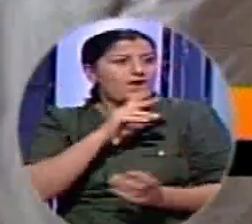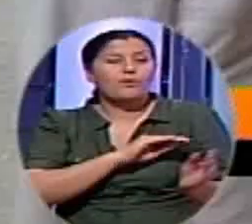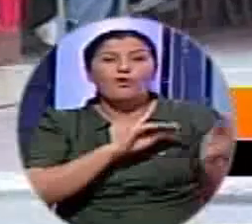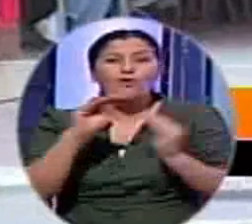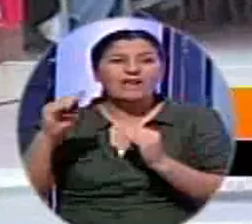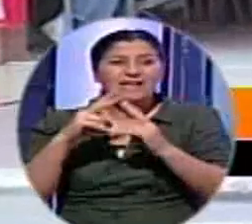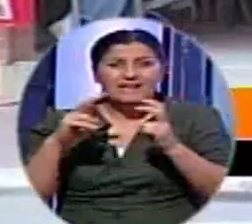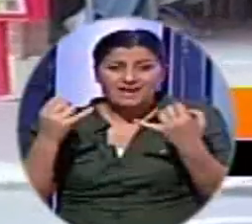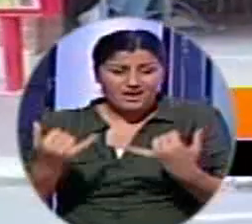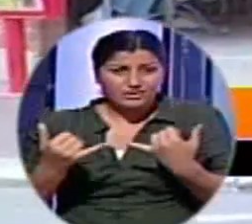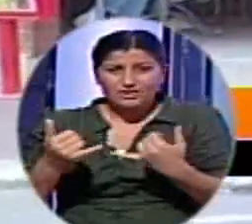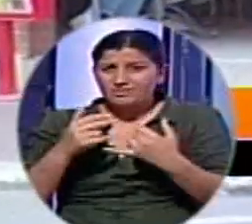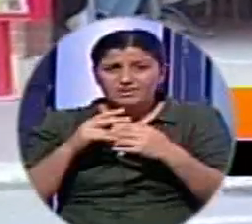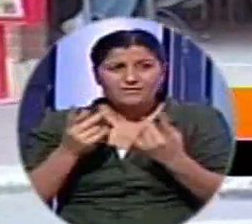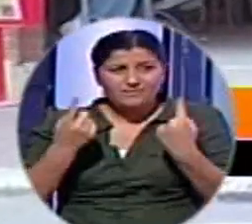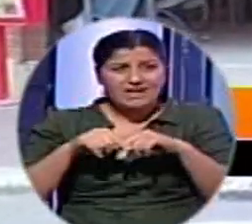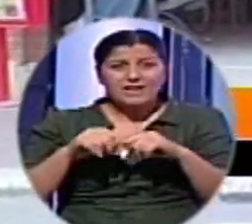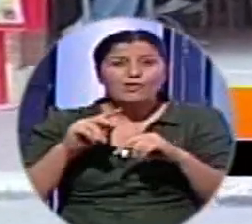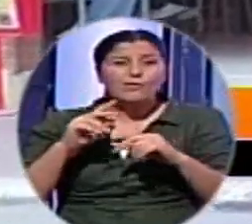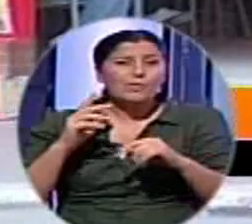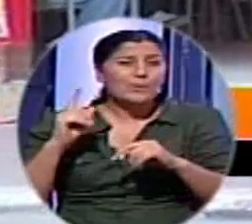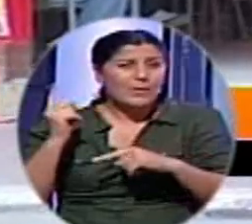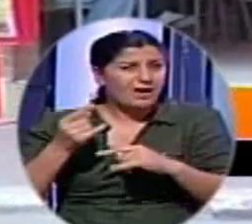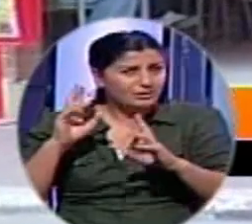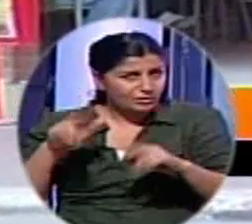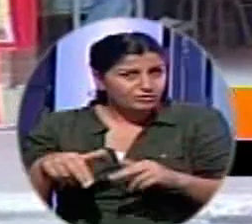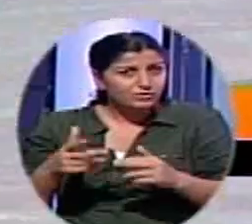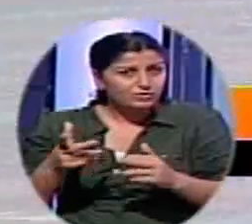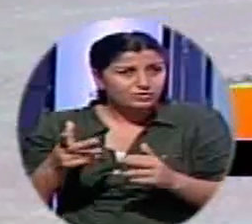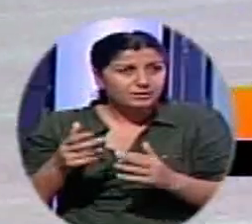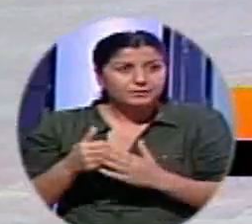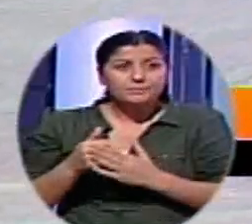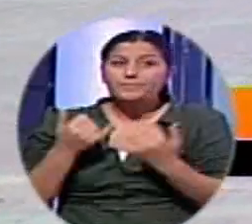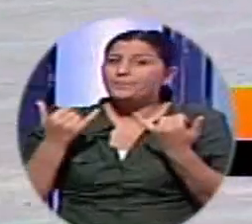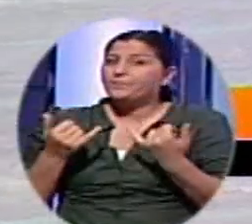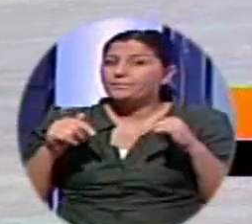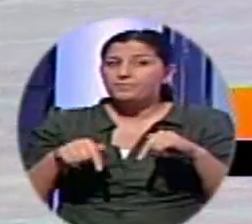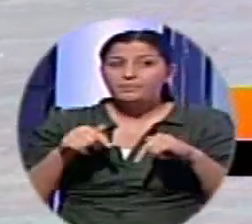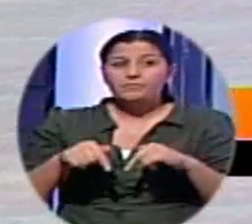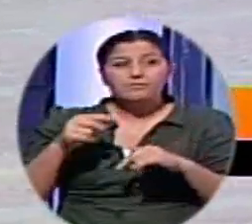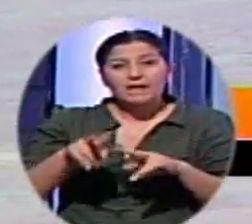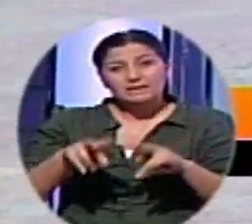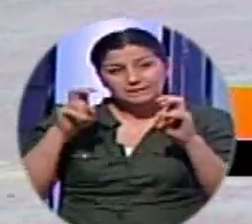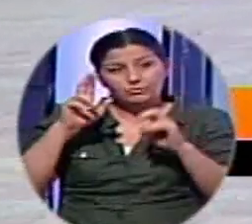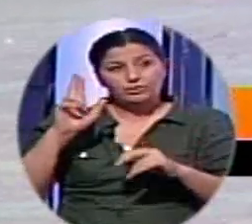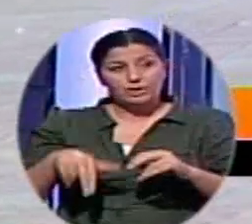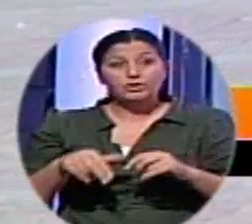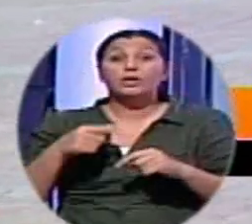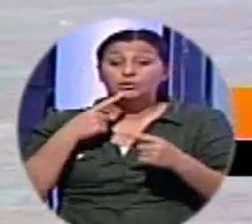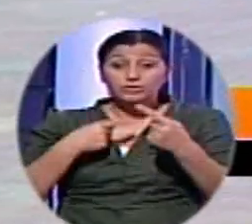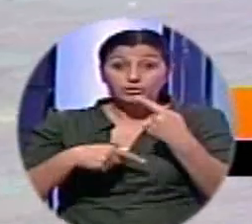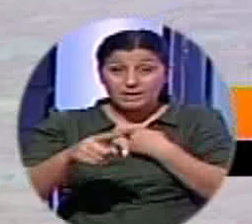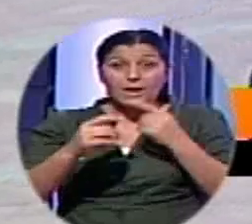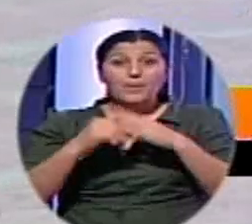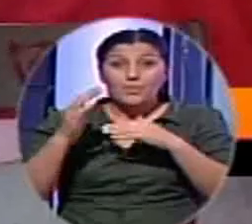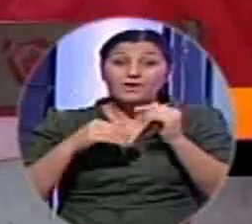לעיר שרק עכשיו מתאוששת מוועדה קרואה. זה נכון, אבל היה לנו פה חלון הזדמנות, כי אנחנו מבינים שבשנה הקרובה באופקים צפויה